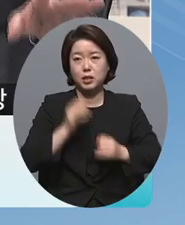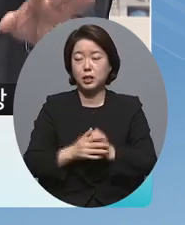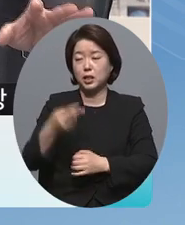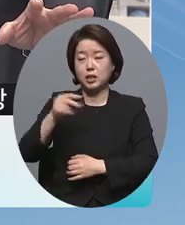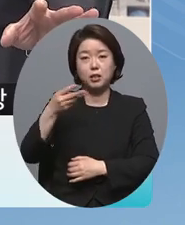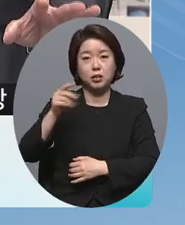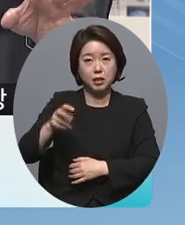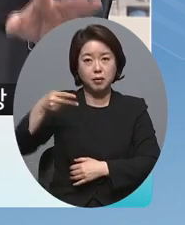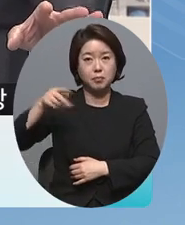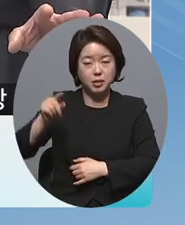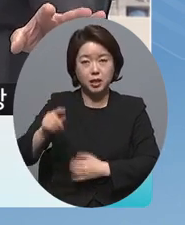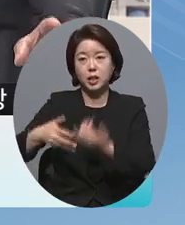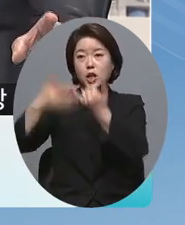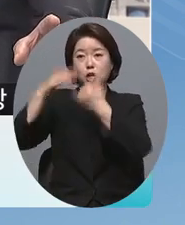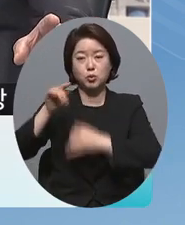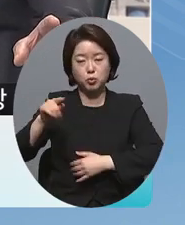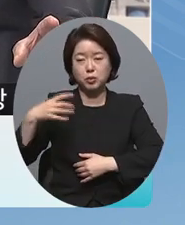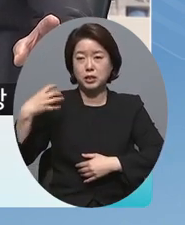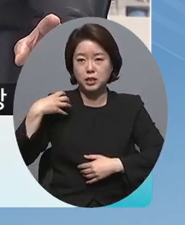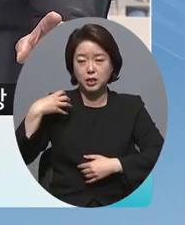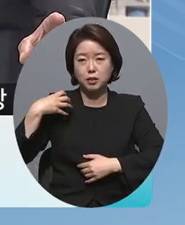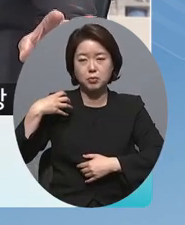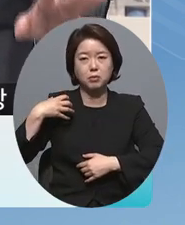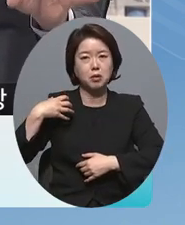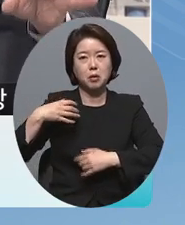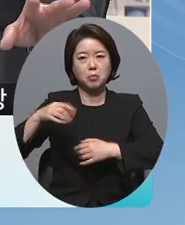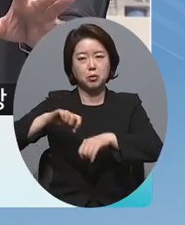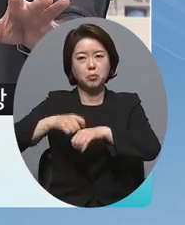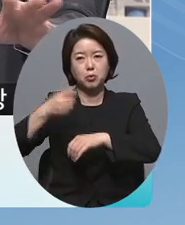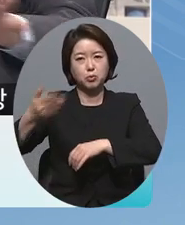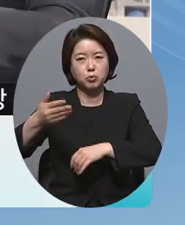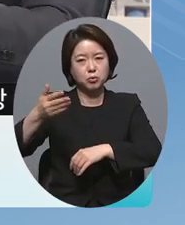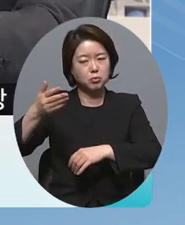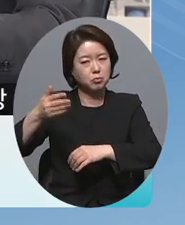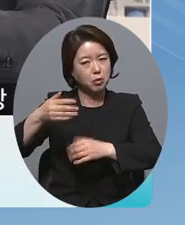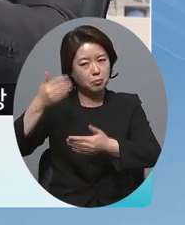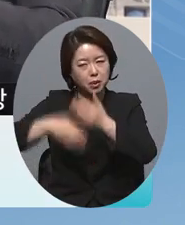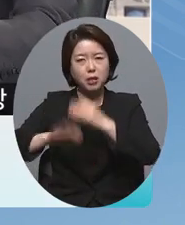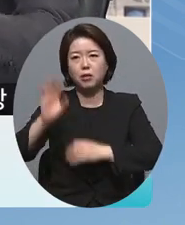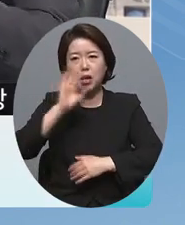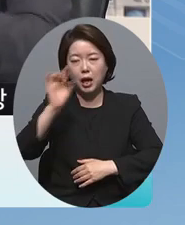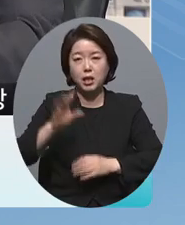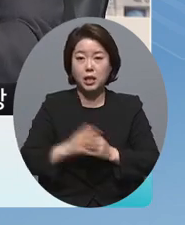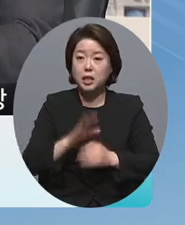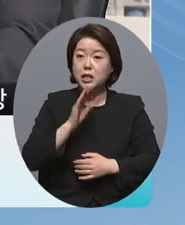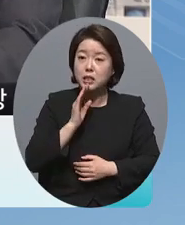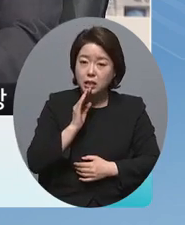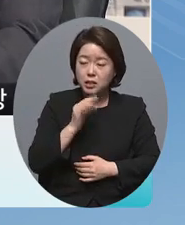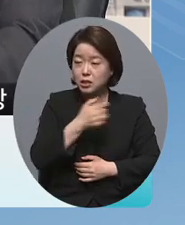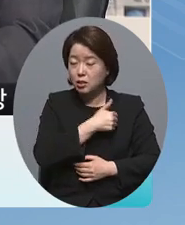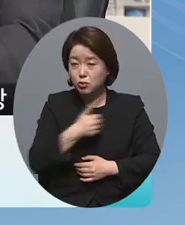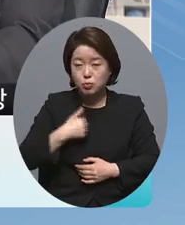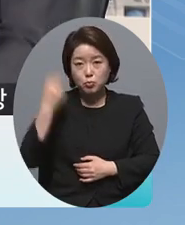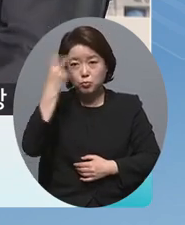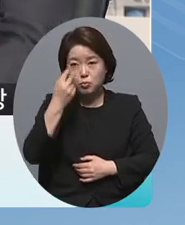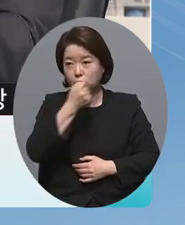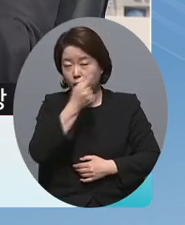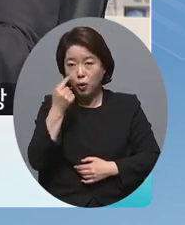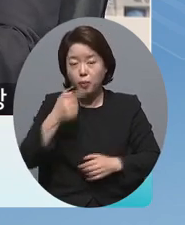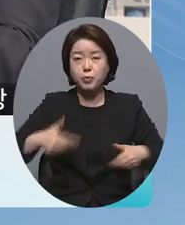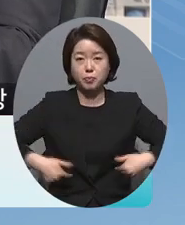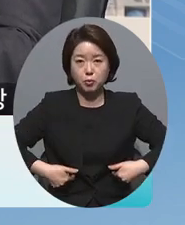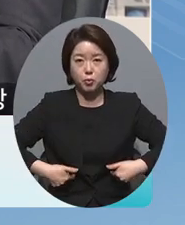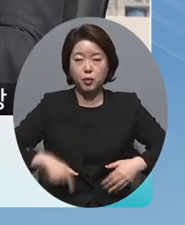더탐사라는 유튜브의 책임은 면제가 안 되죠. 거기도 이게 사실이라고 믿을 만한 충분한 검증이 있어야 돼요. 근데